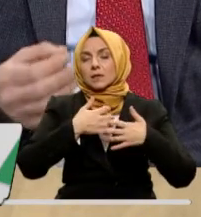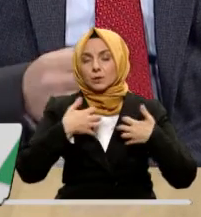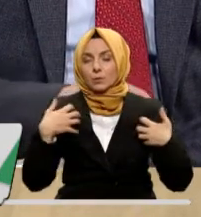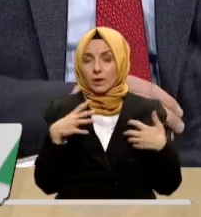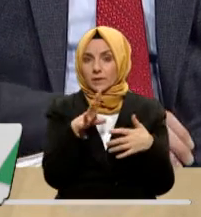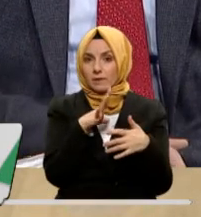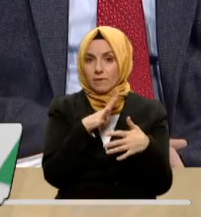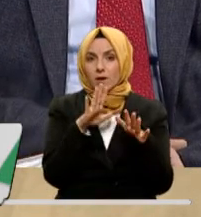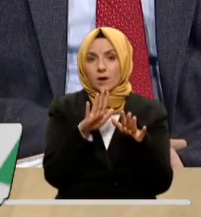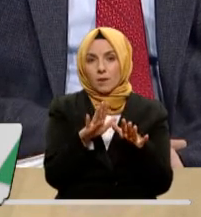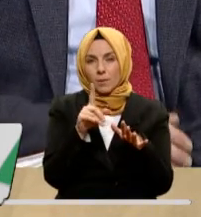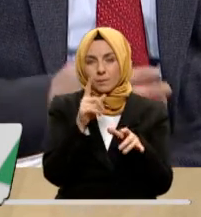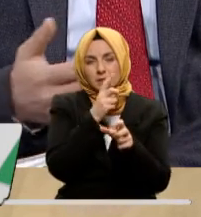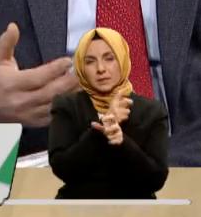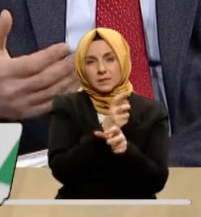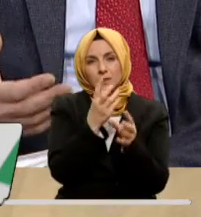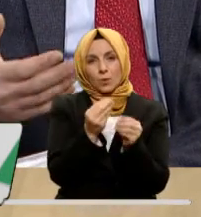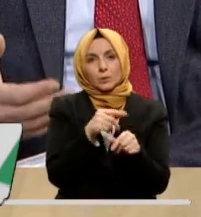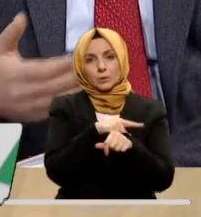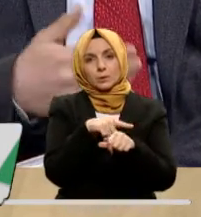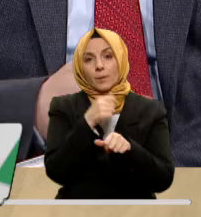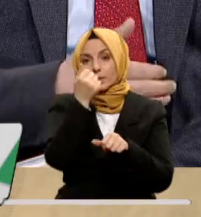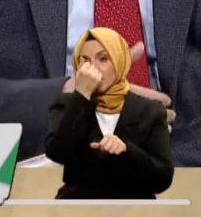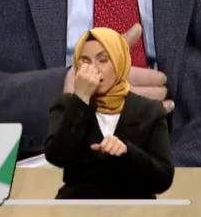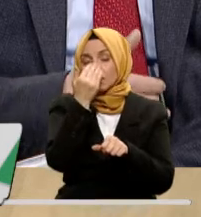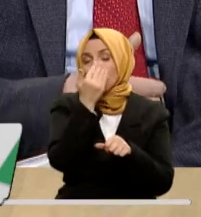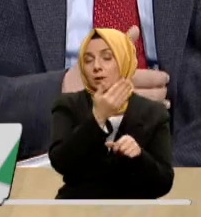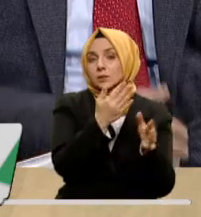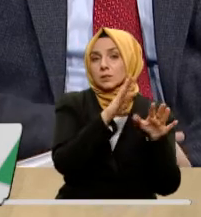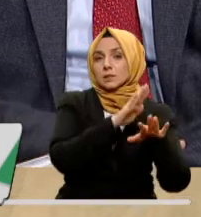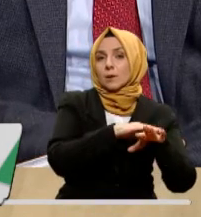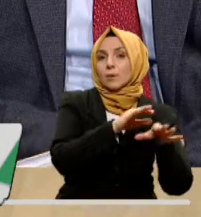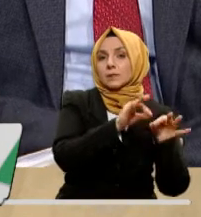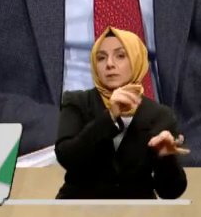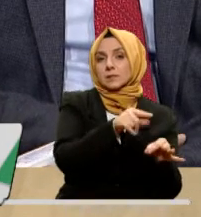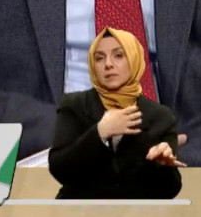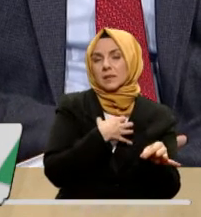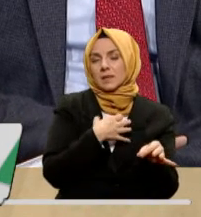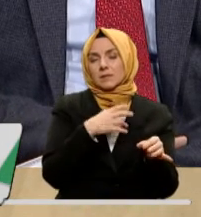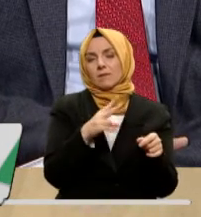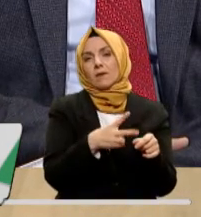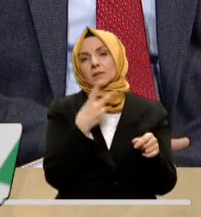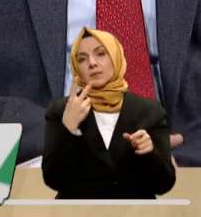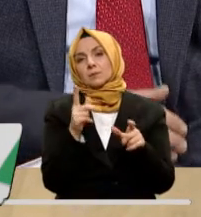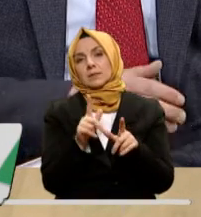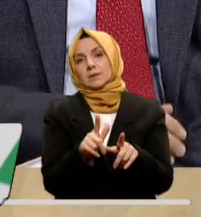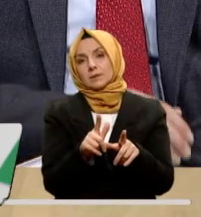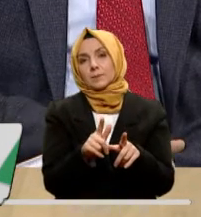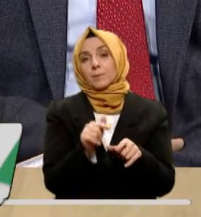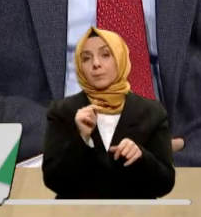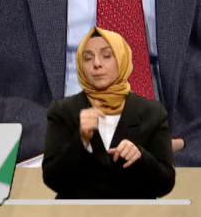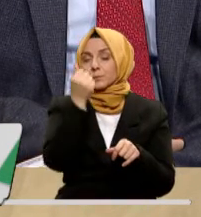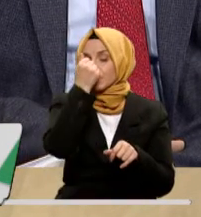herhangi bir risk olduğu durumda kan bağışını doğuşum uzun kendi kendini vazgeçilmesi kan bağışından kan bağışı sorgulama